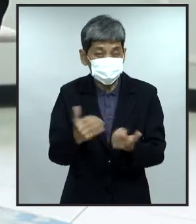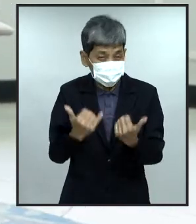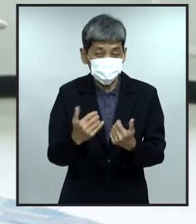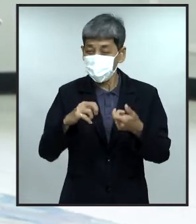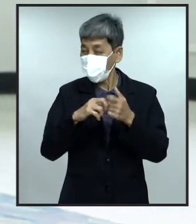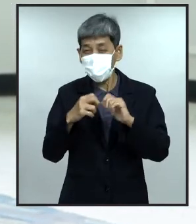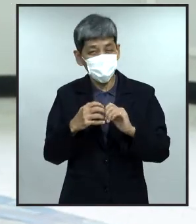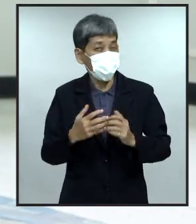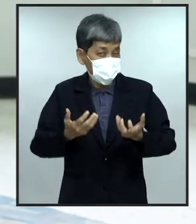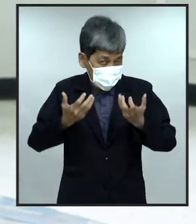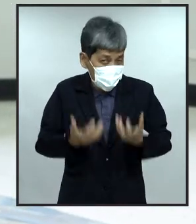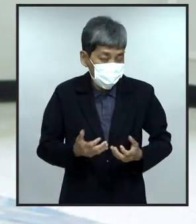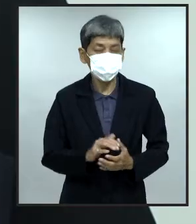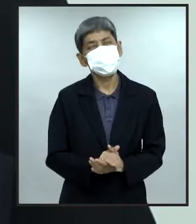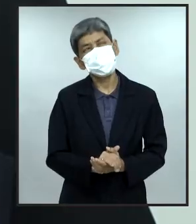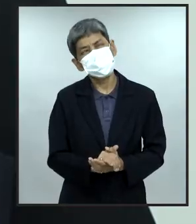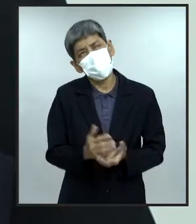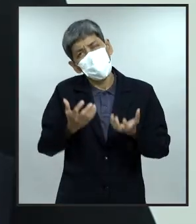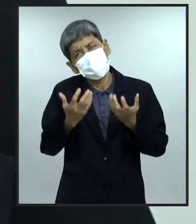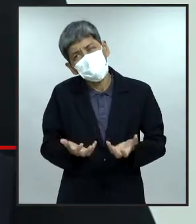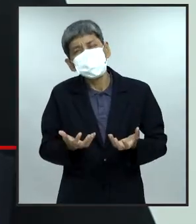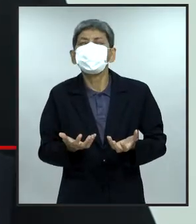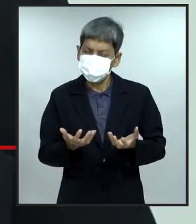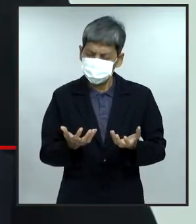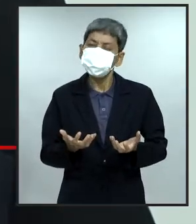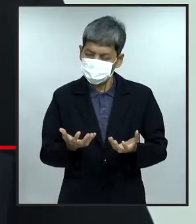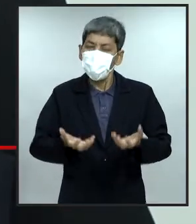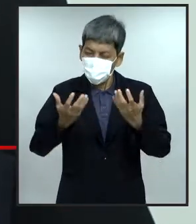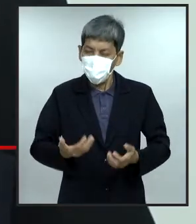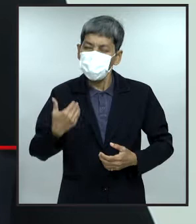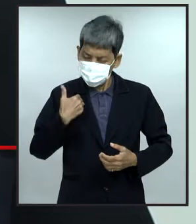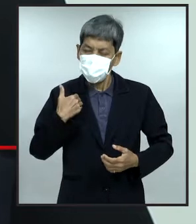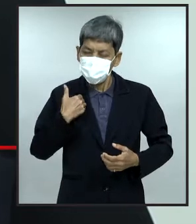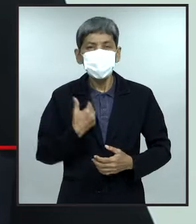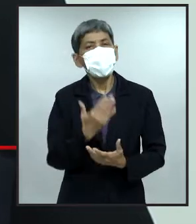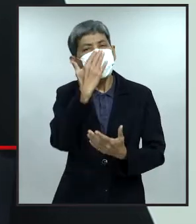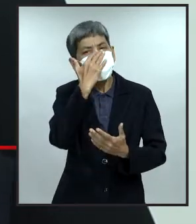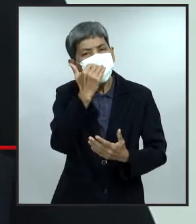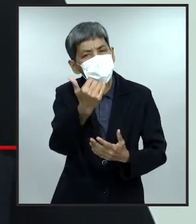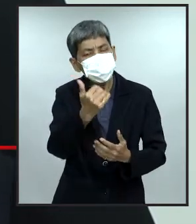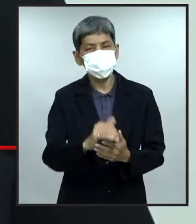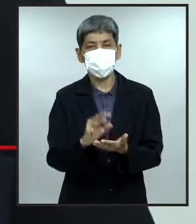อนนี้ได้รับผลกระทบหนักมากไหมครับ จะบอกว่าหนักก็หนักพอสมควรนะครับเพราะว่